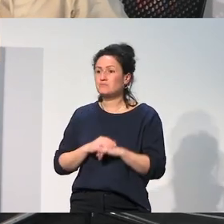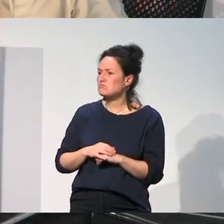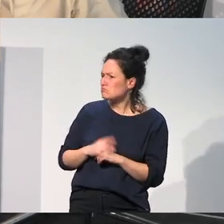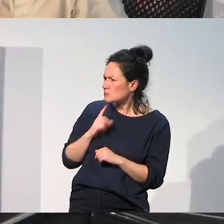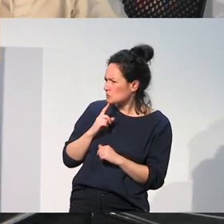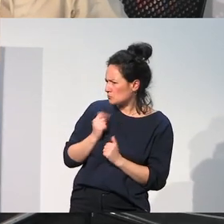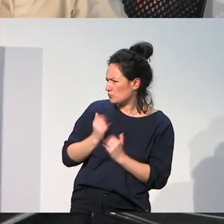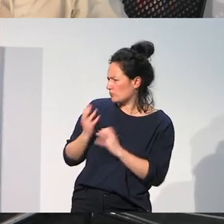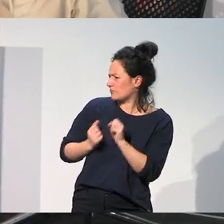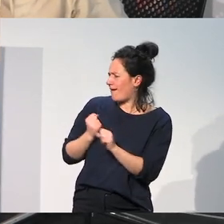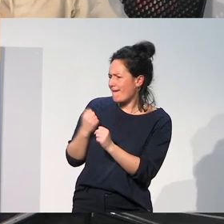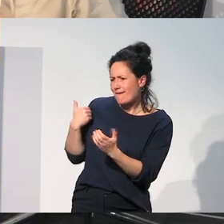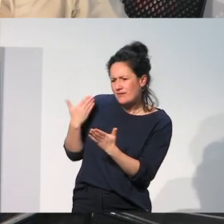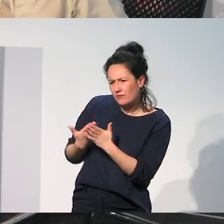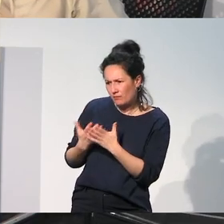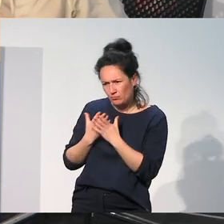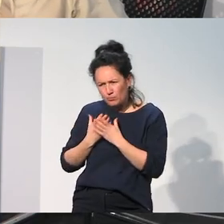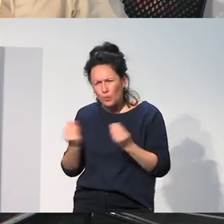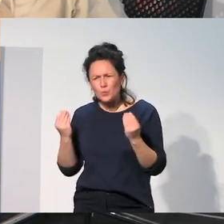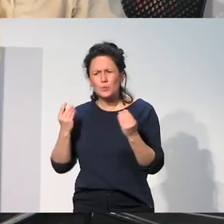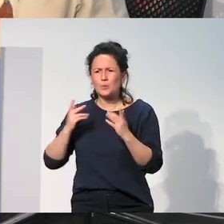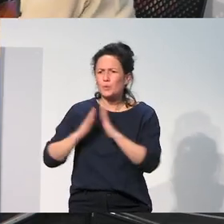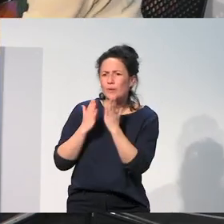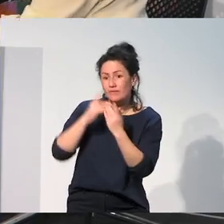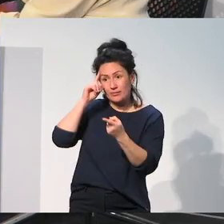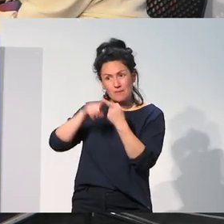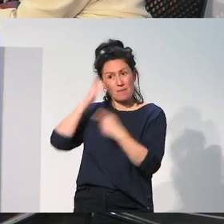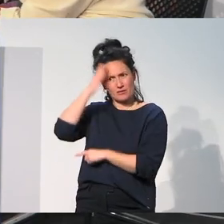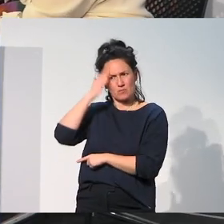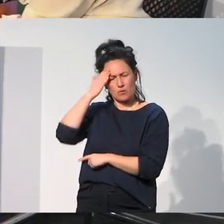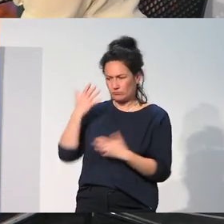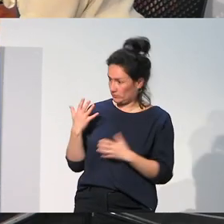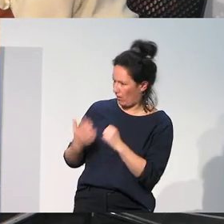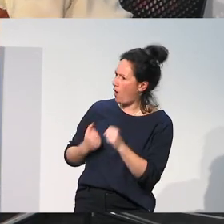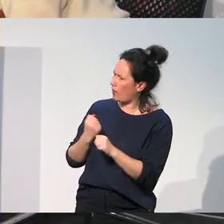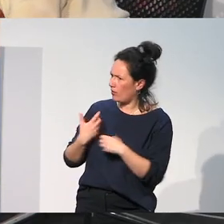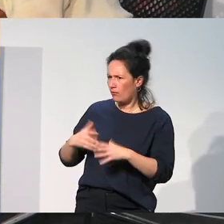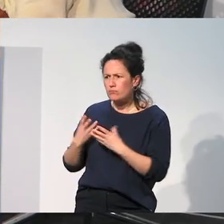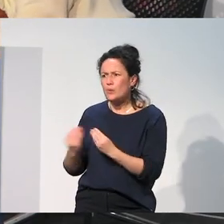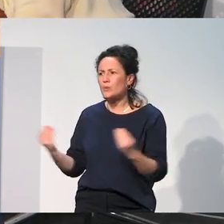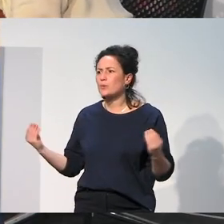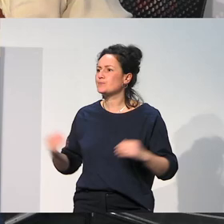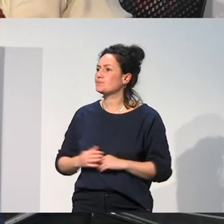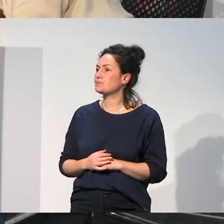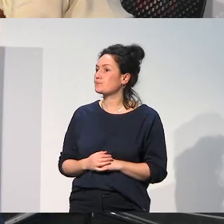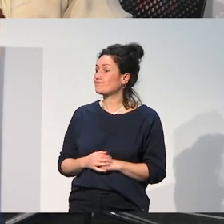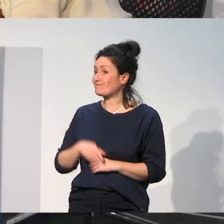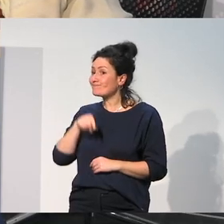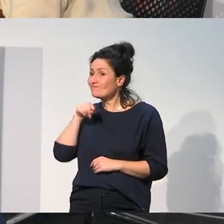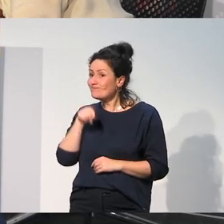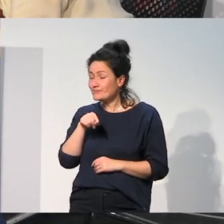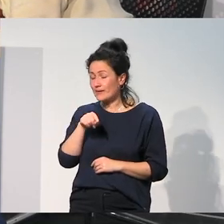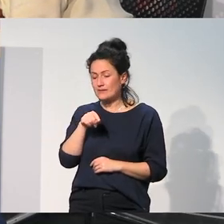il y a beaucoup de livres sur les animaux. Et cette année, on en a vu quand même beaucoup. Et ça,